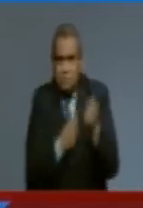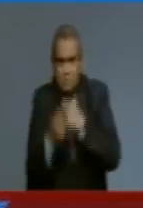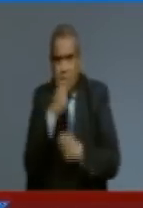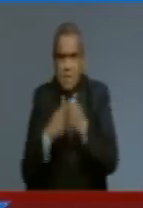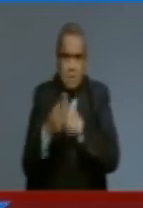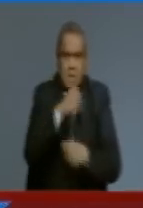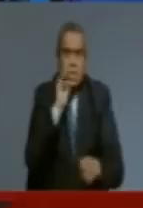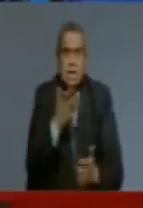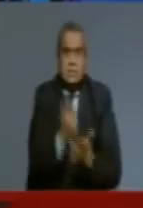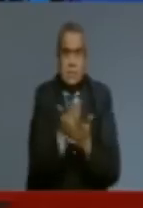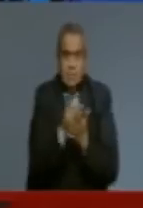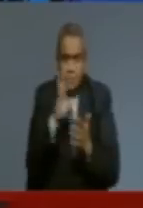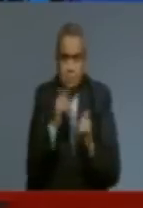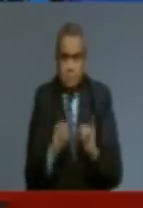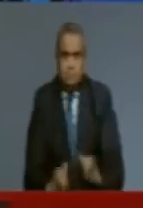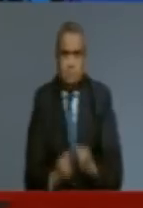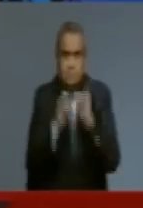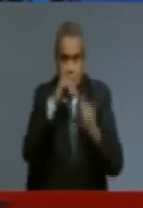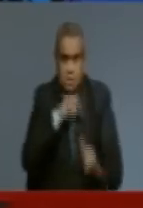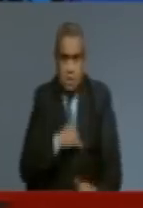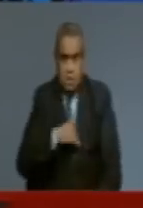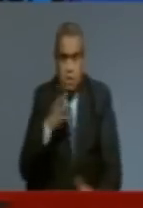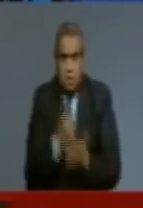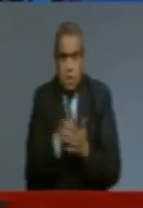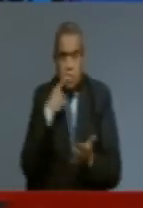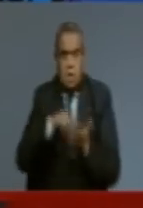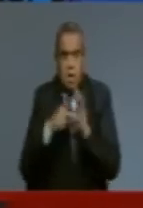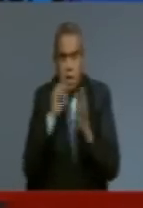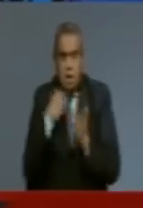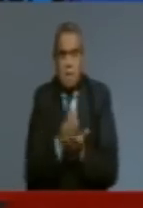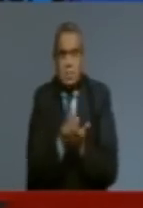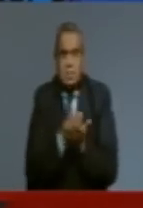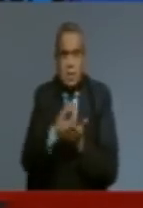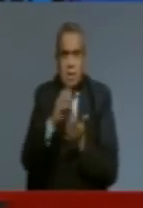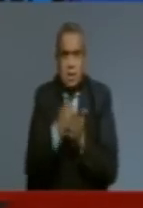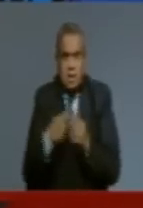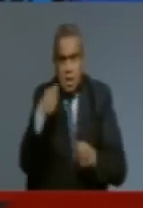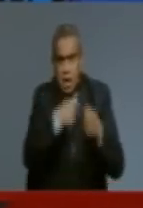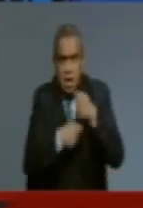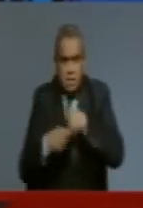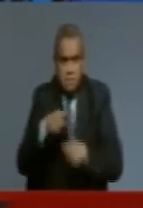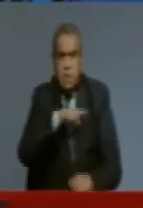بأنه من المهم زيادة حصة الاستثمارات الخاصة.